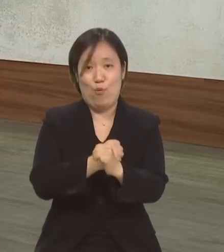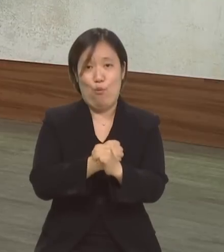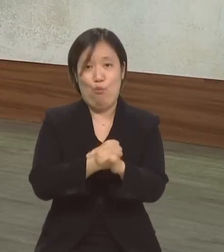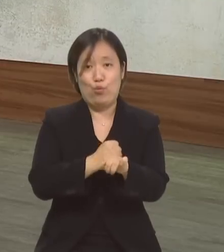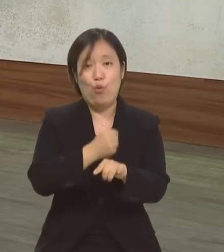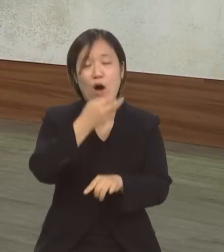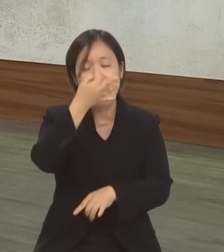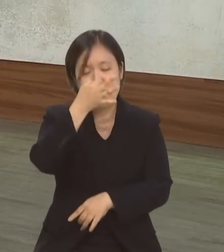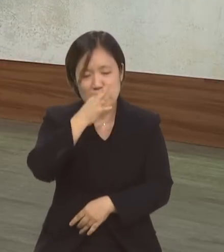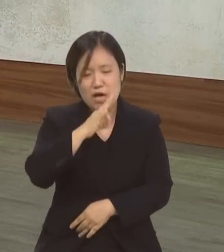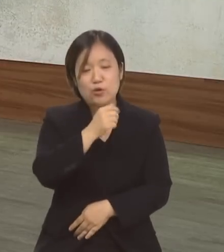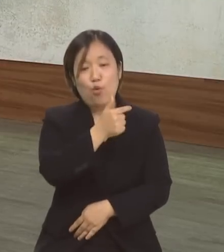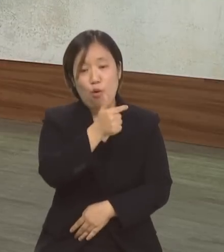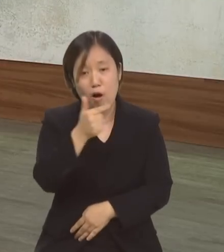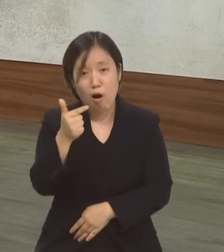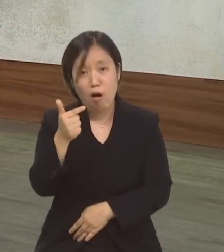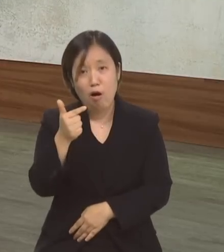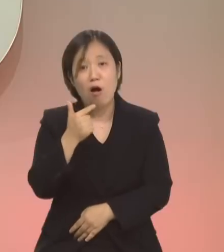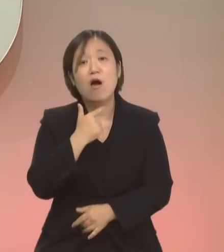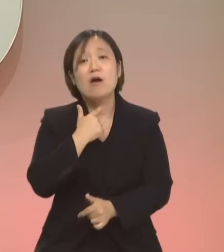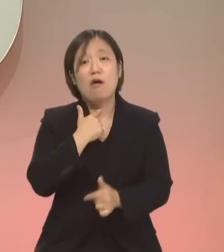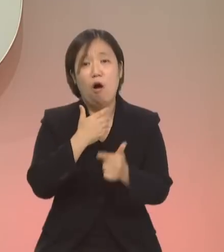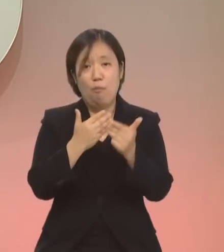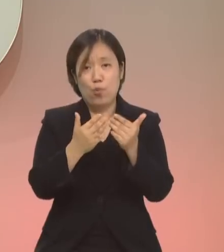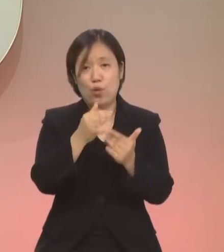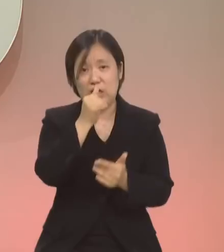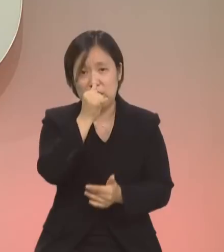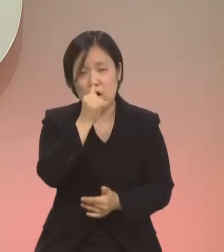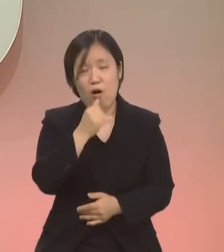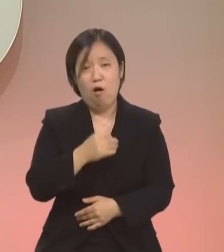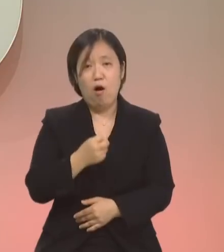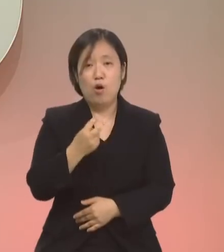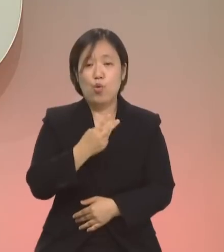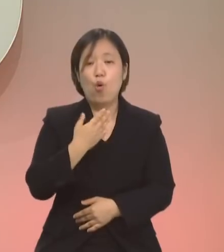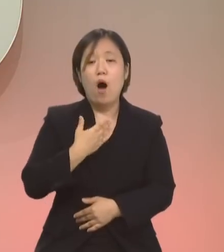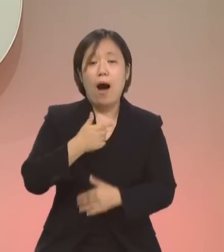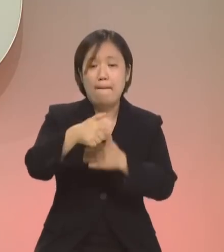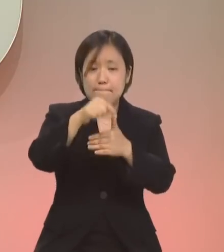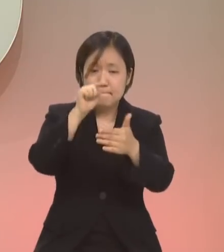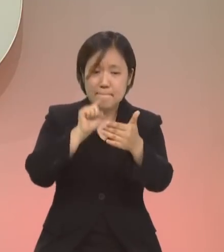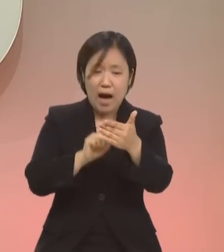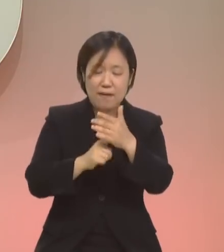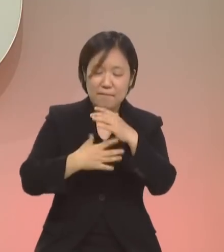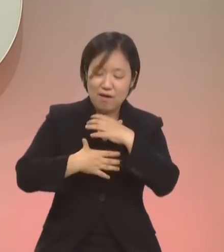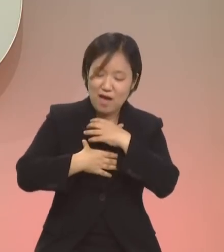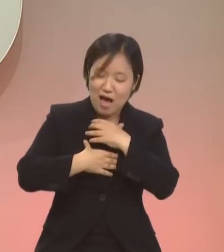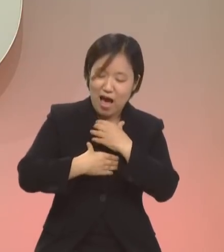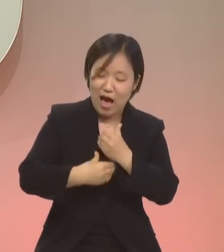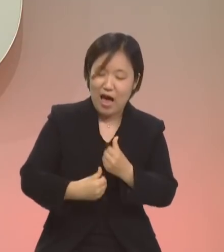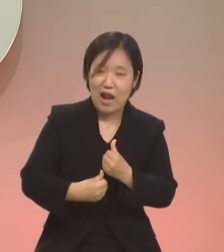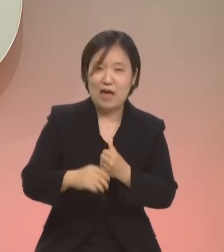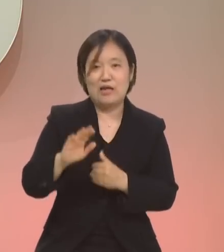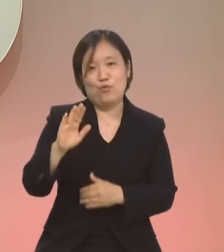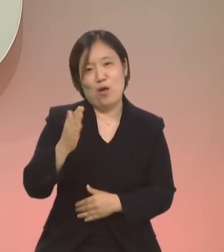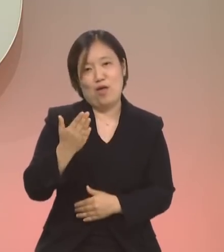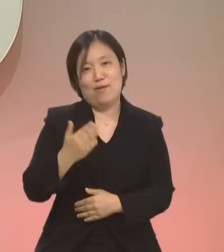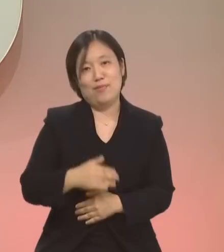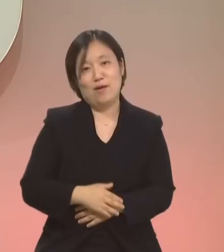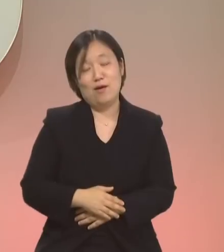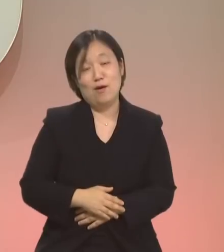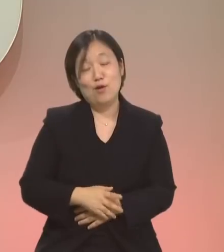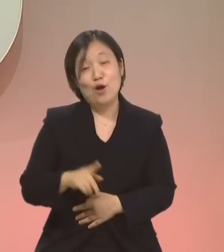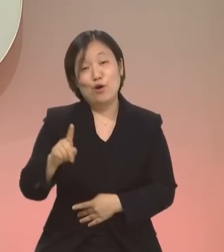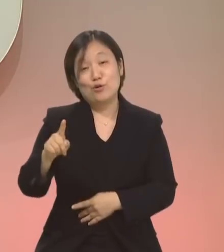효과도 보고 실제로 마음도 많이 편안해졌대요 그러다가